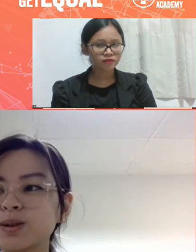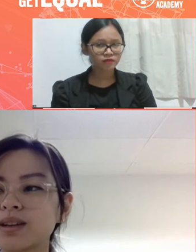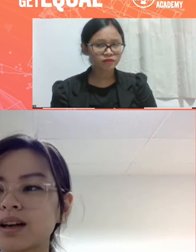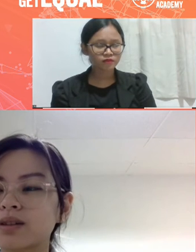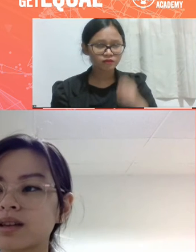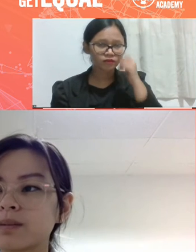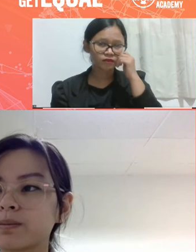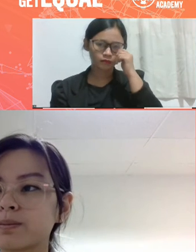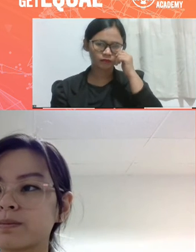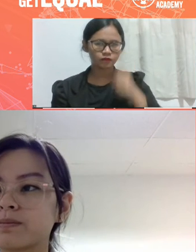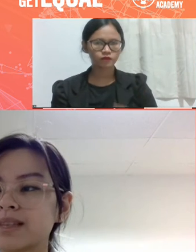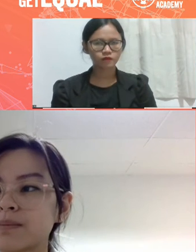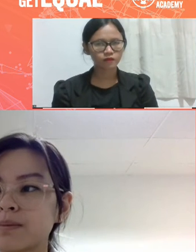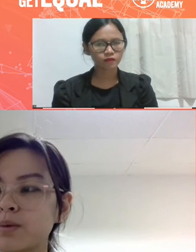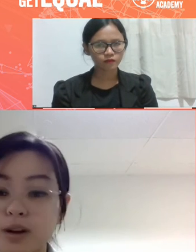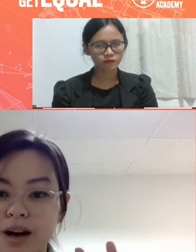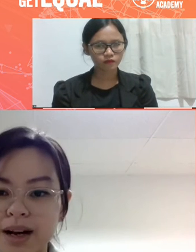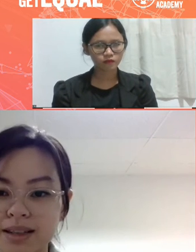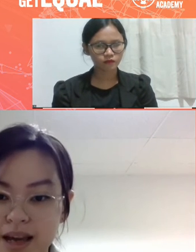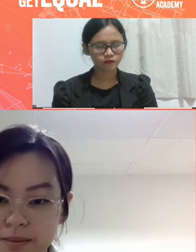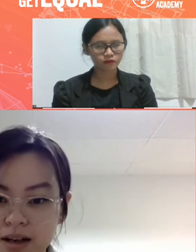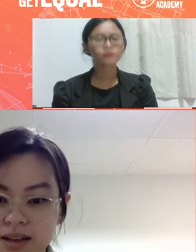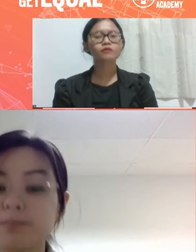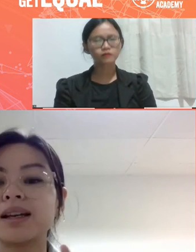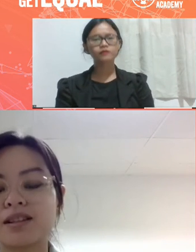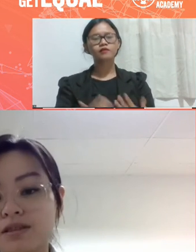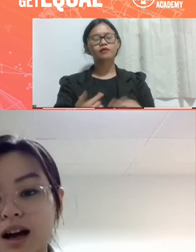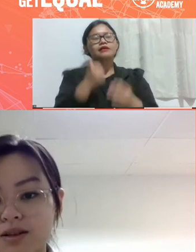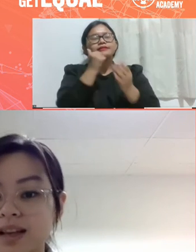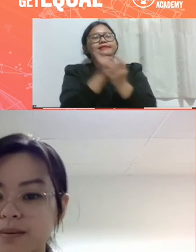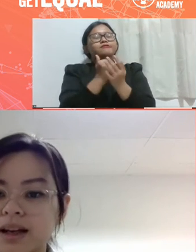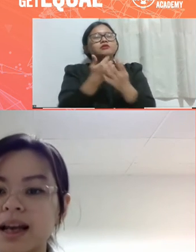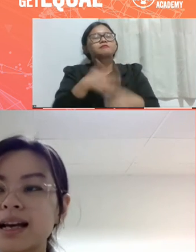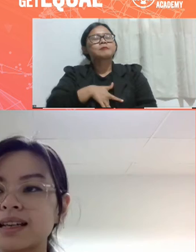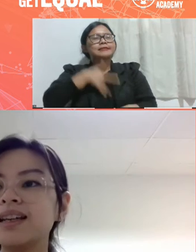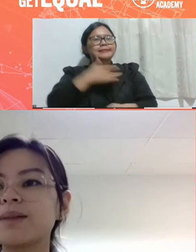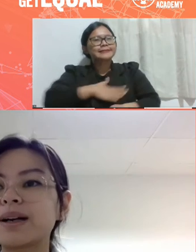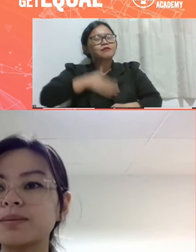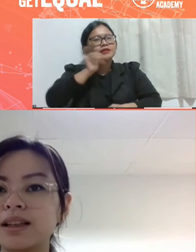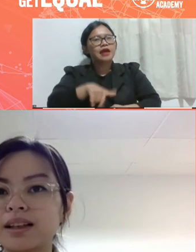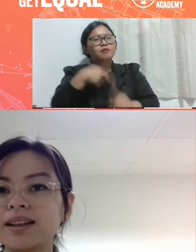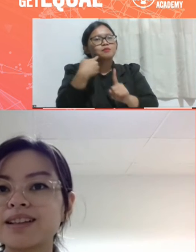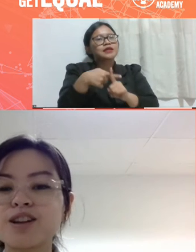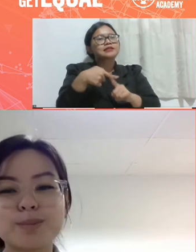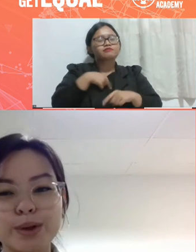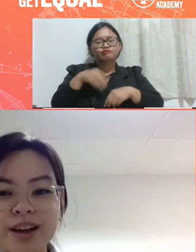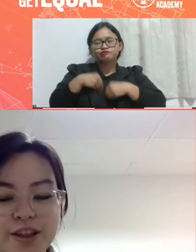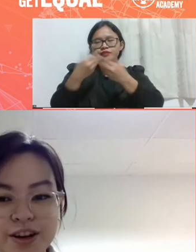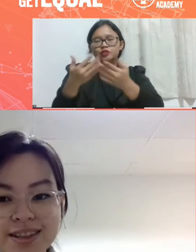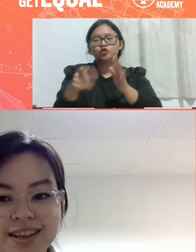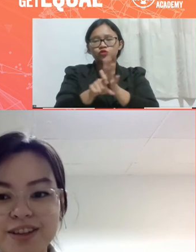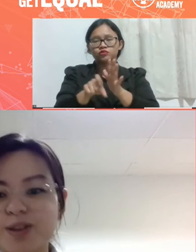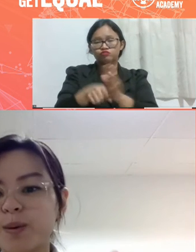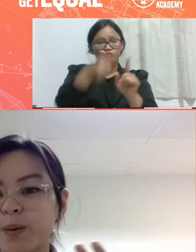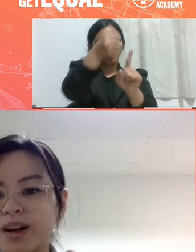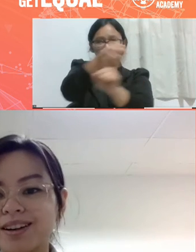kita harusnya bisa membuat orang merasa nyaman, tapi kita juga harus nyaman. Jadi dalam arti begini, let's not bully